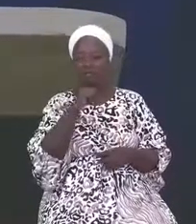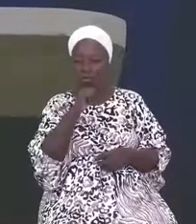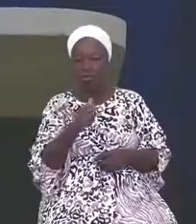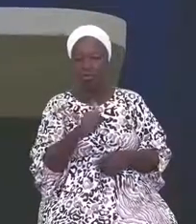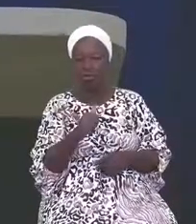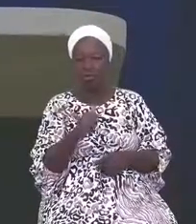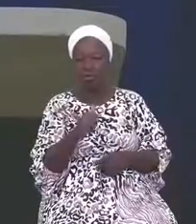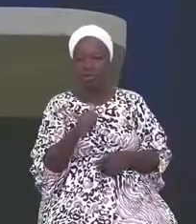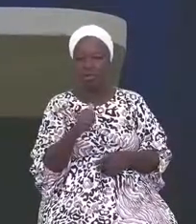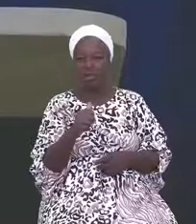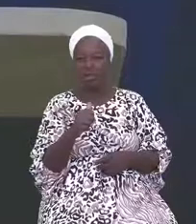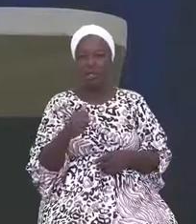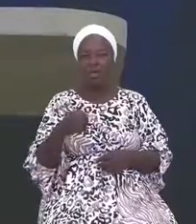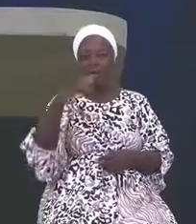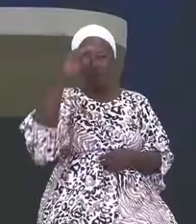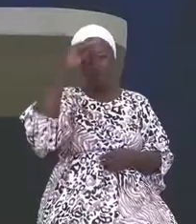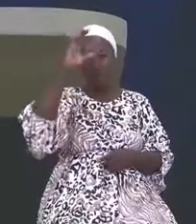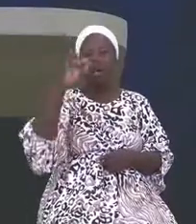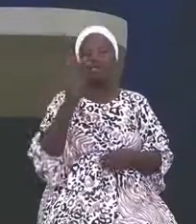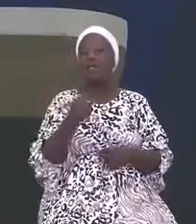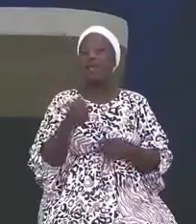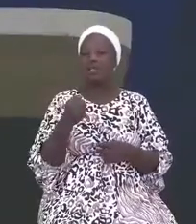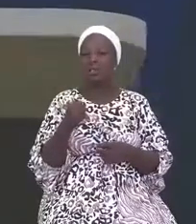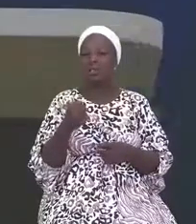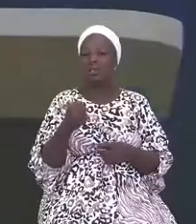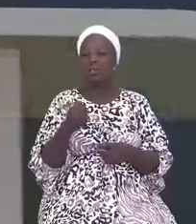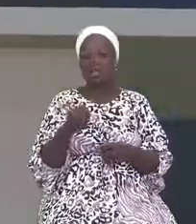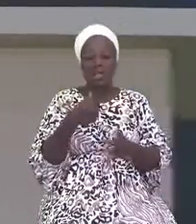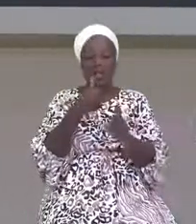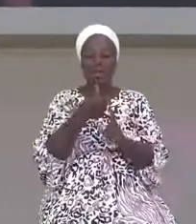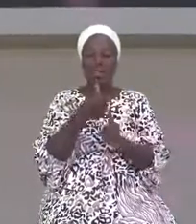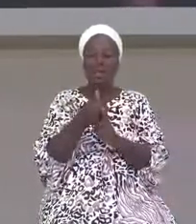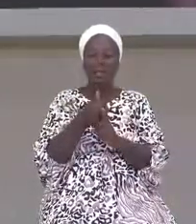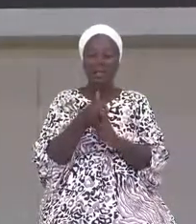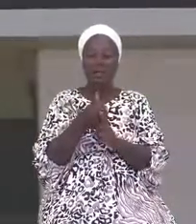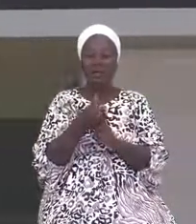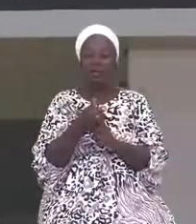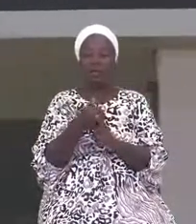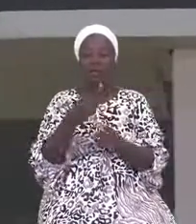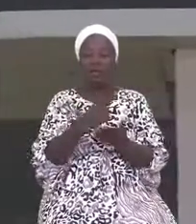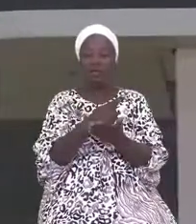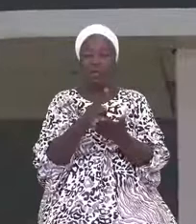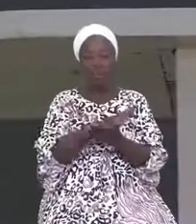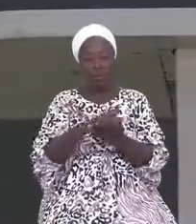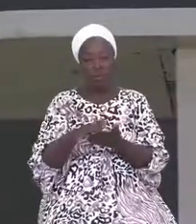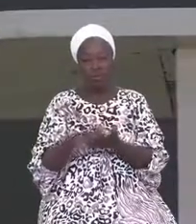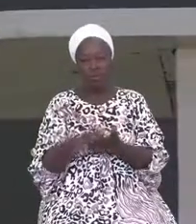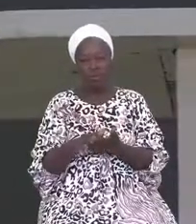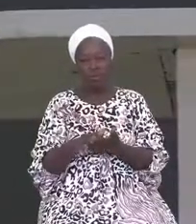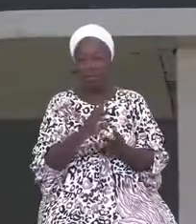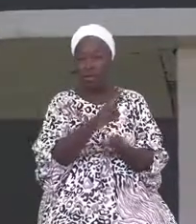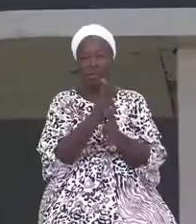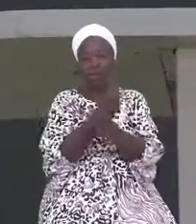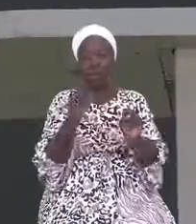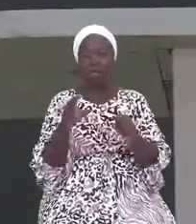L'impossibilité pour l'homme de se racheter lui-même. Je peux me racheter par mes bonnes